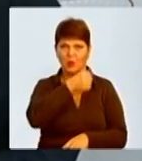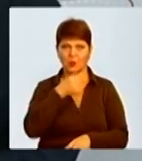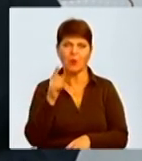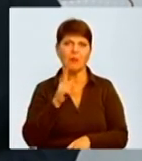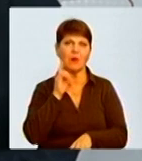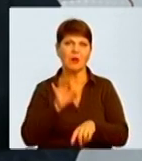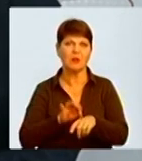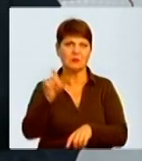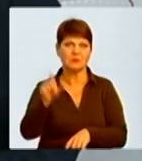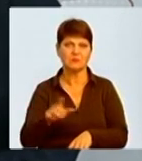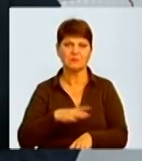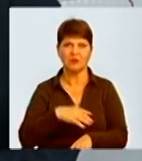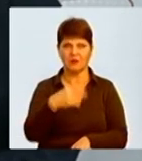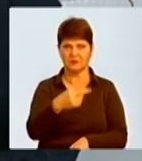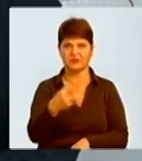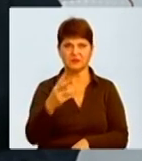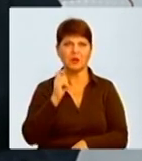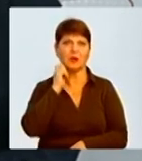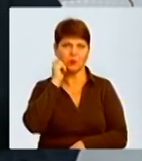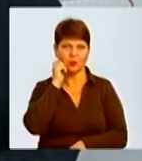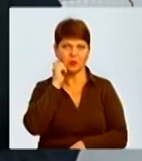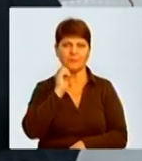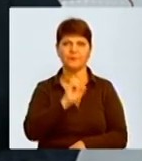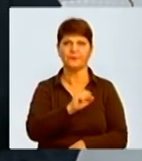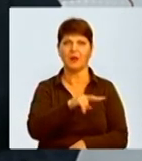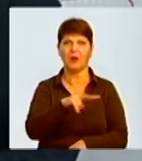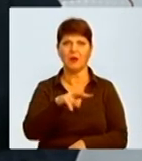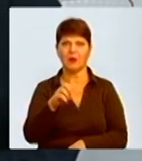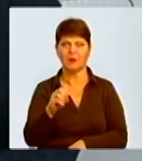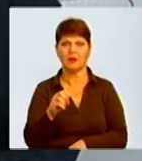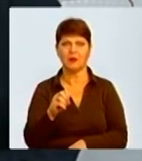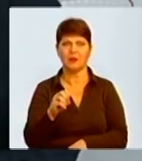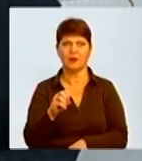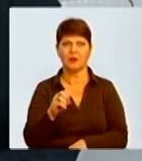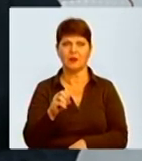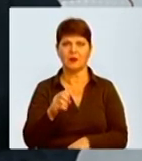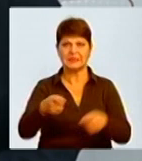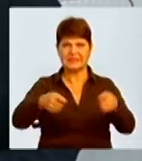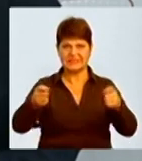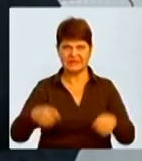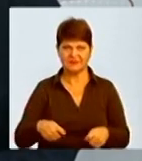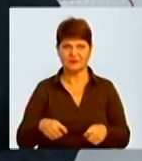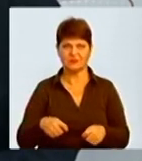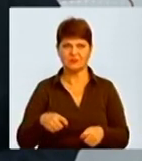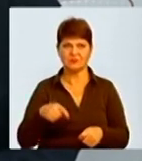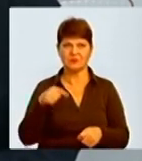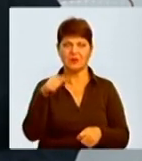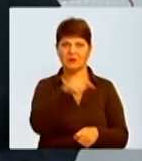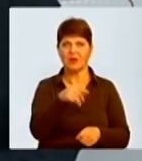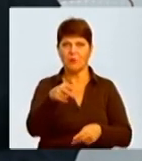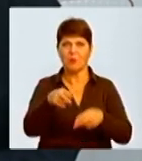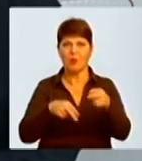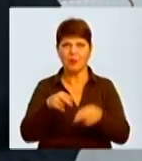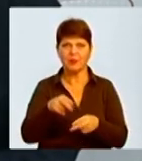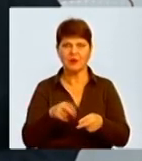пацієнтка у нас була віком 23 роки. Але, як поправив мене завідуючий відділенням, не так давно ми прооперували пацієнтку віком